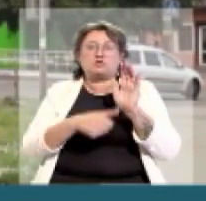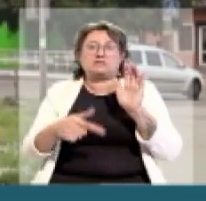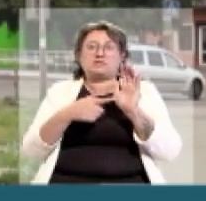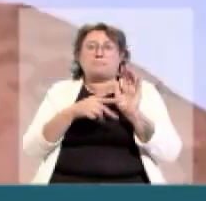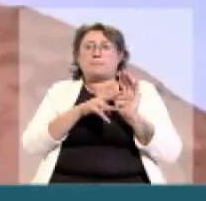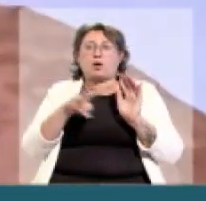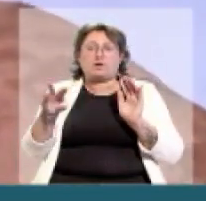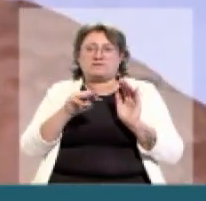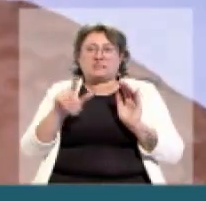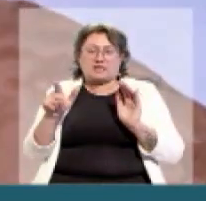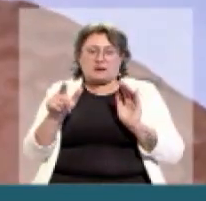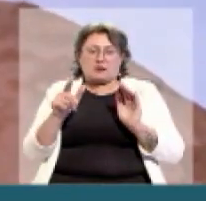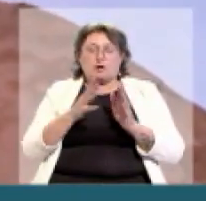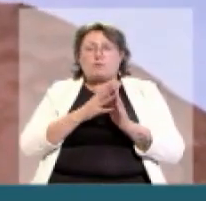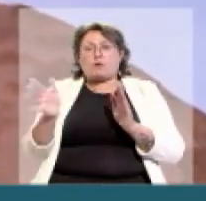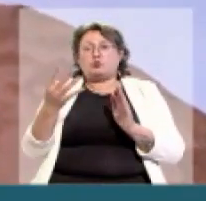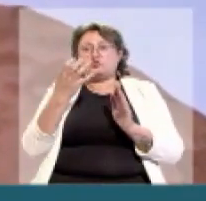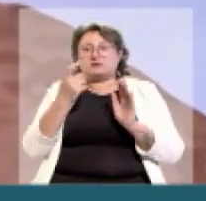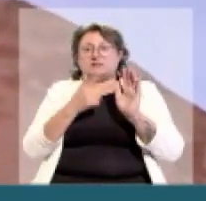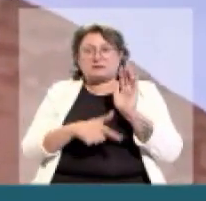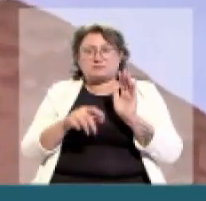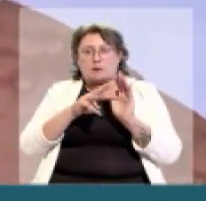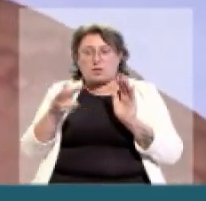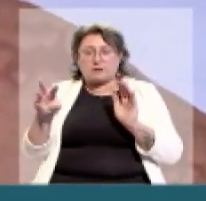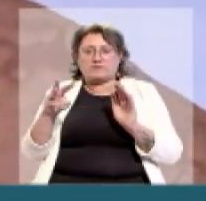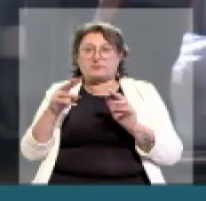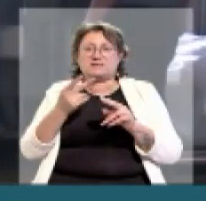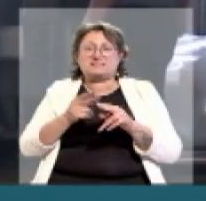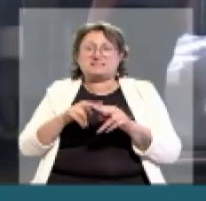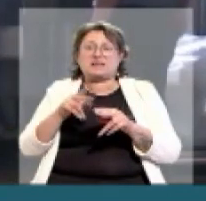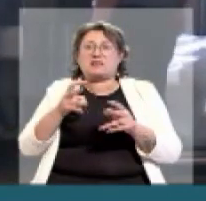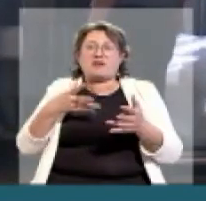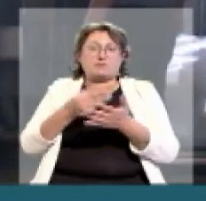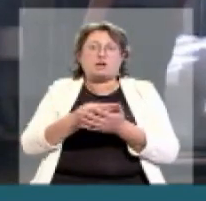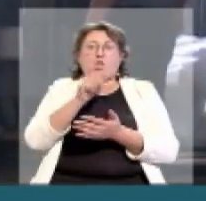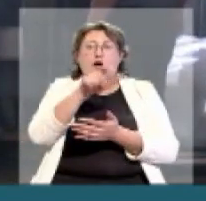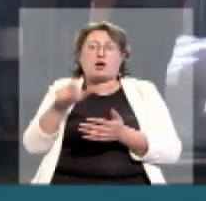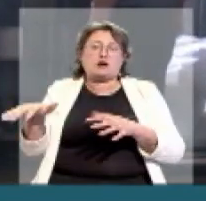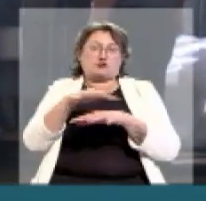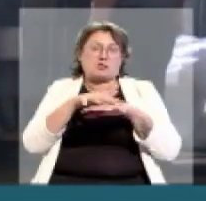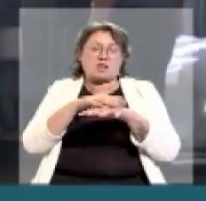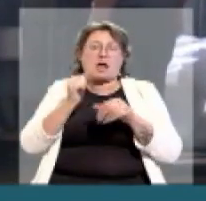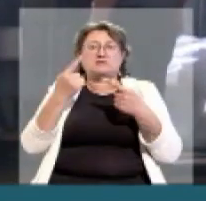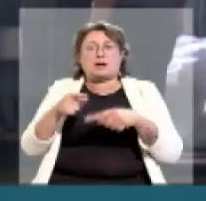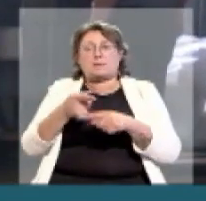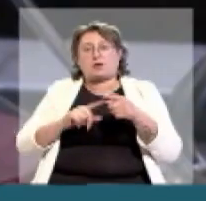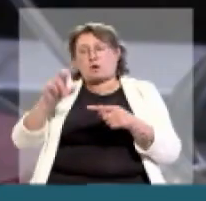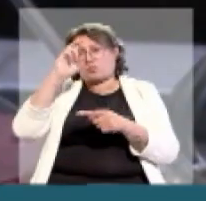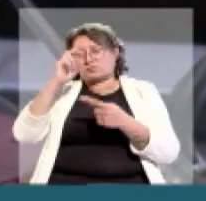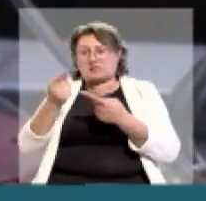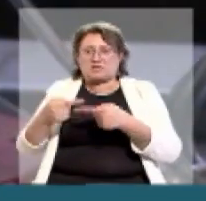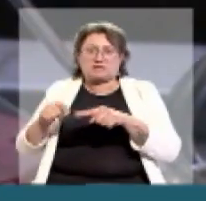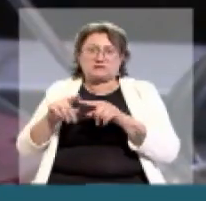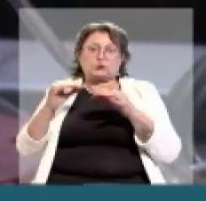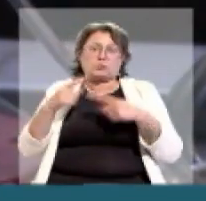867 миллионов тенге, более 470 миллионов из которых не выплатили горожане, остальную половину – бюджетные